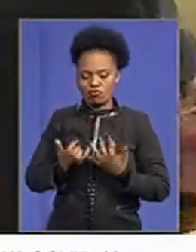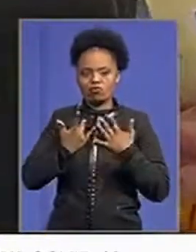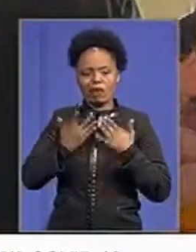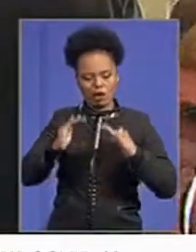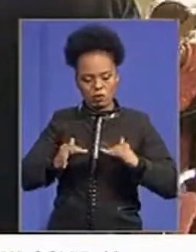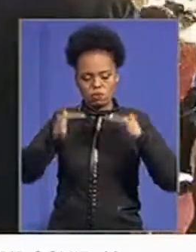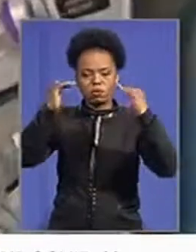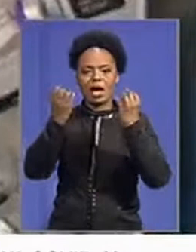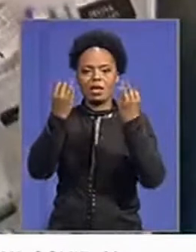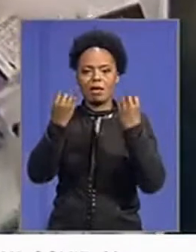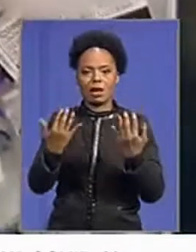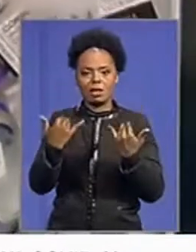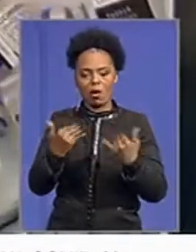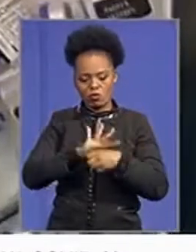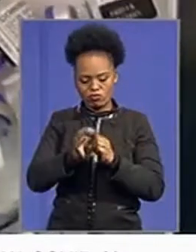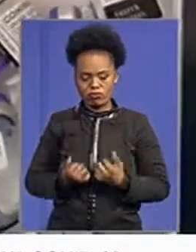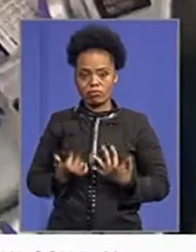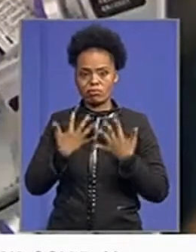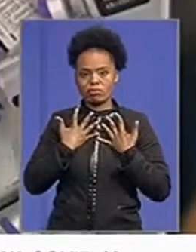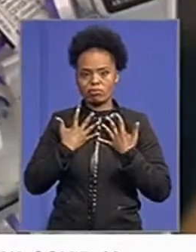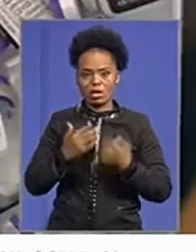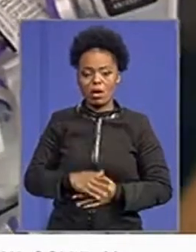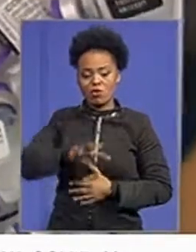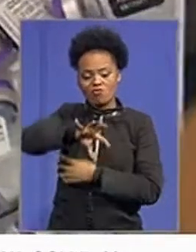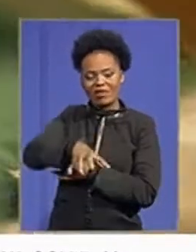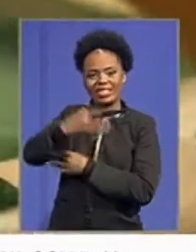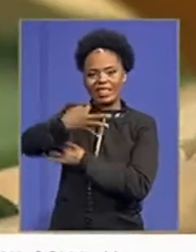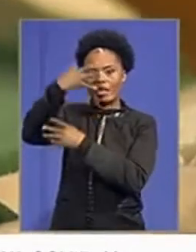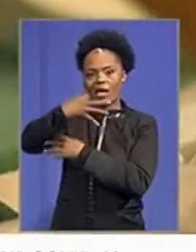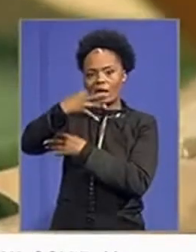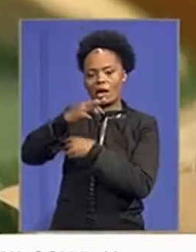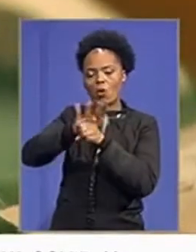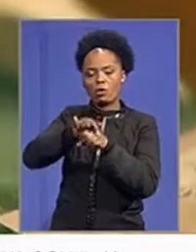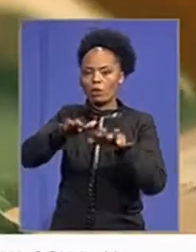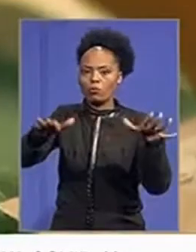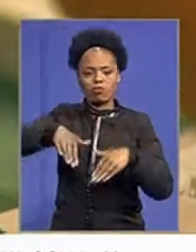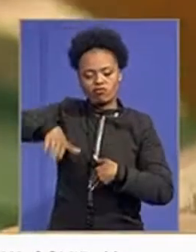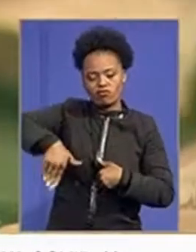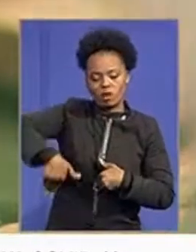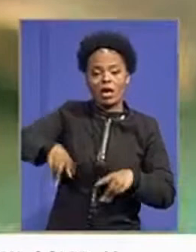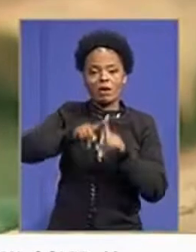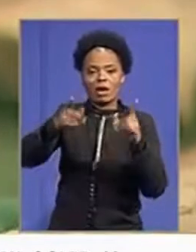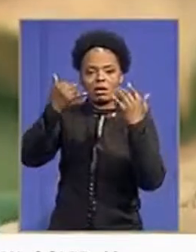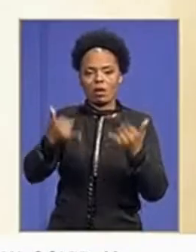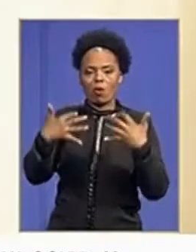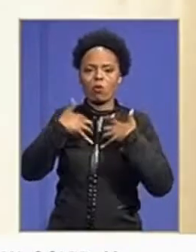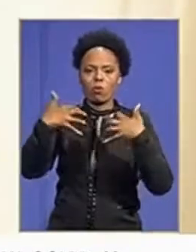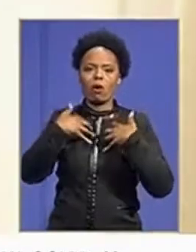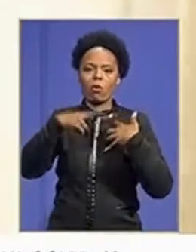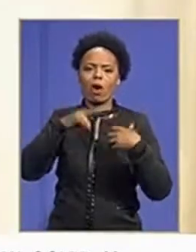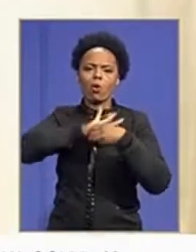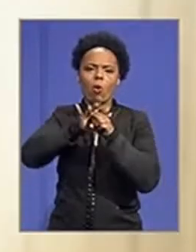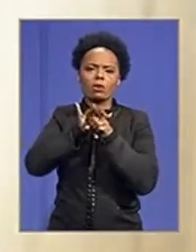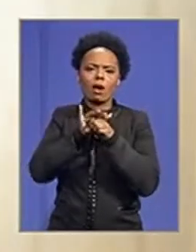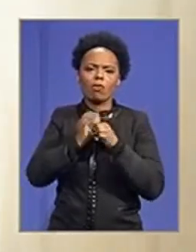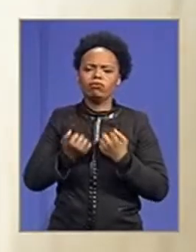bjalo profense ga se ya tšwa e hlaselwa ke lephutho la boraro la coronavirus. E fela bahlankedi ba hlobaetšwa ke palo ye e